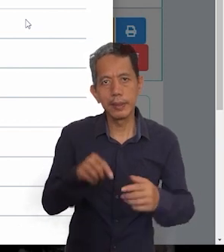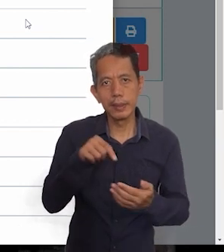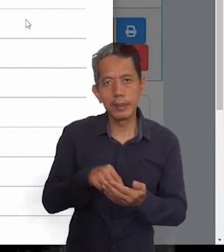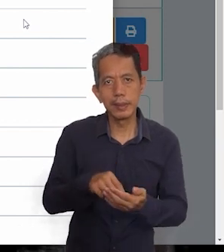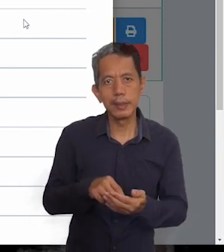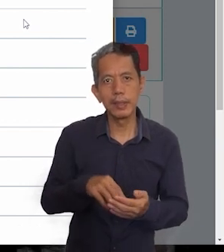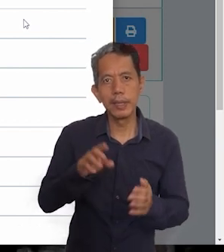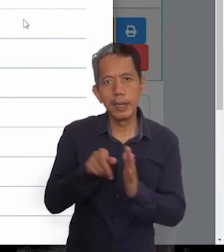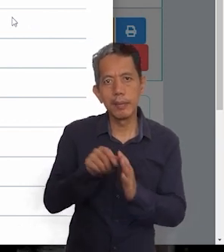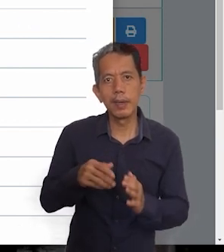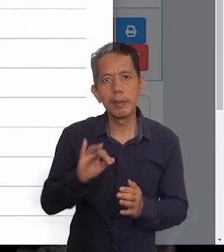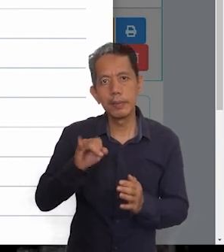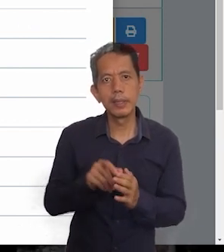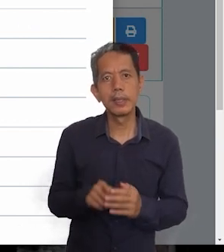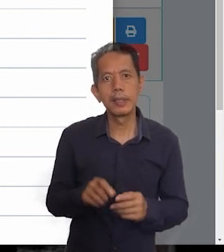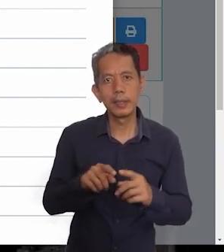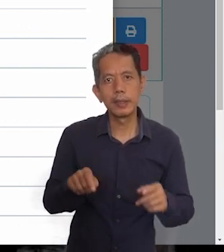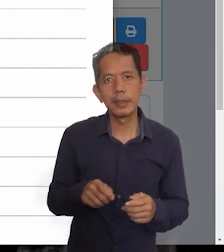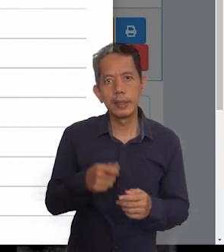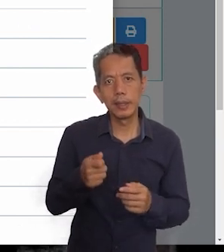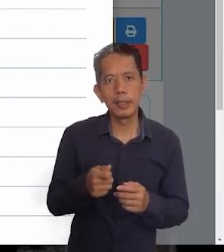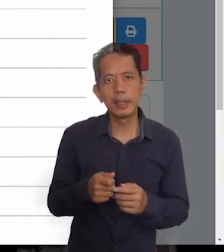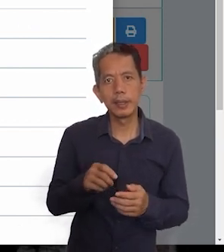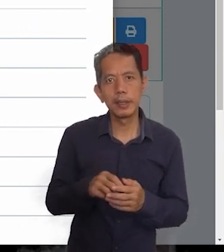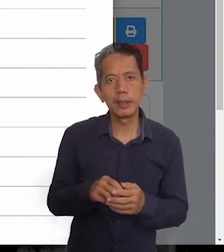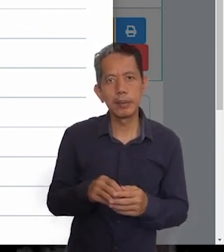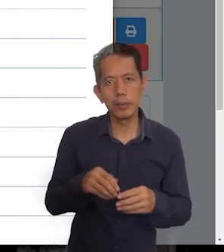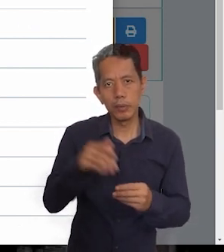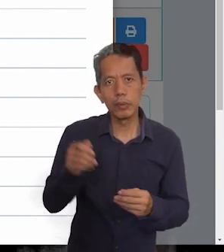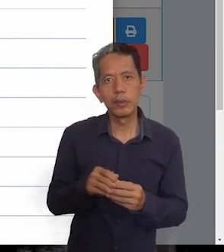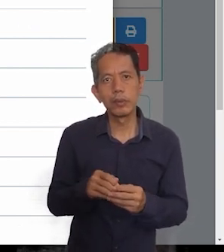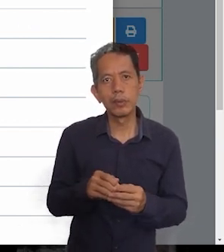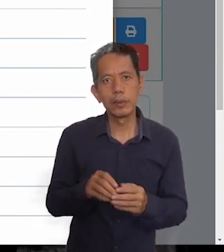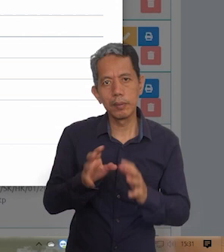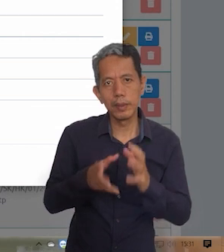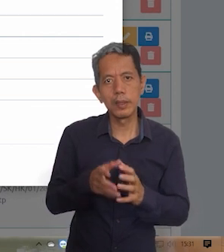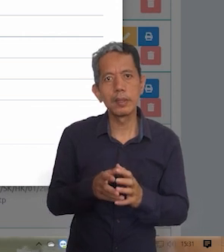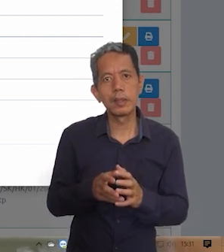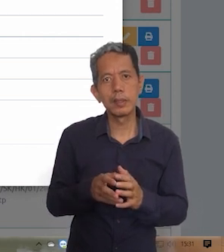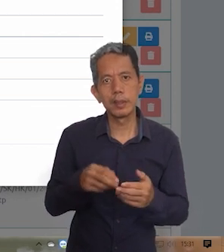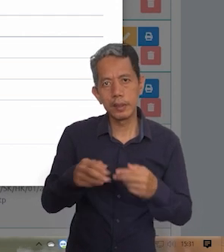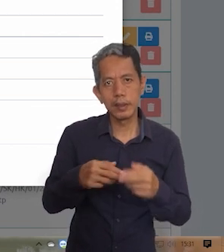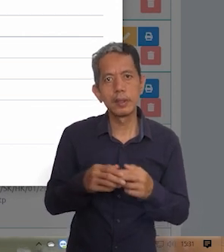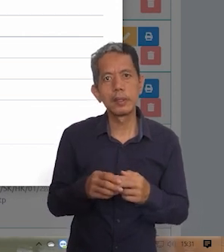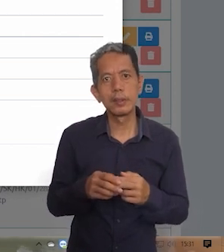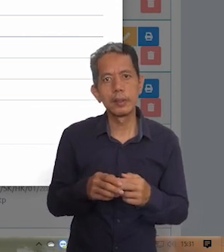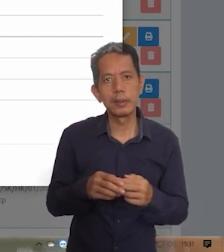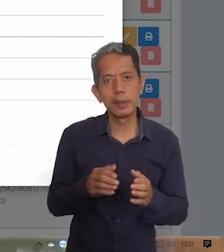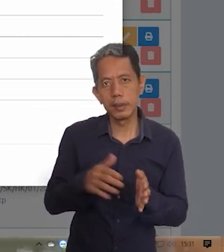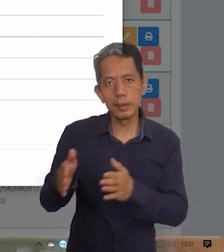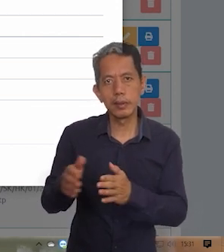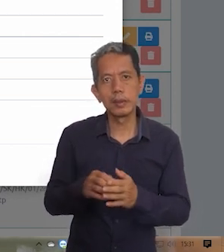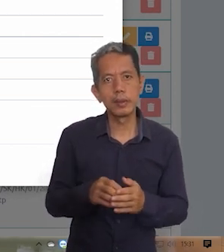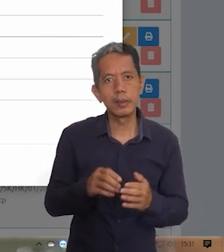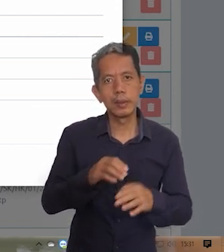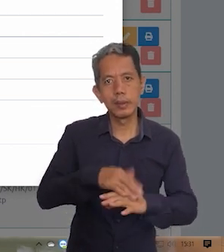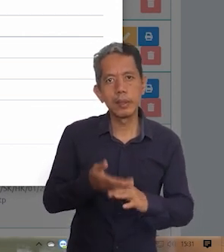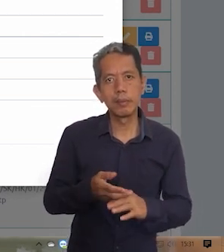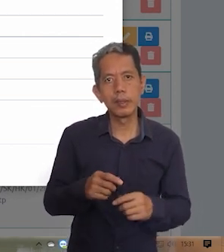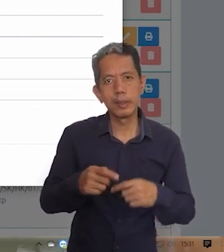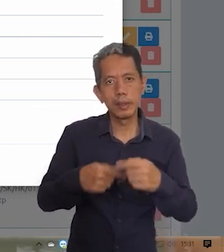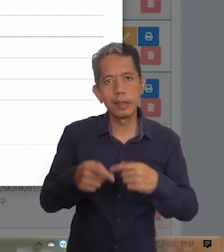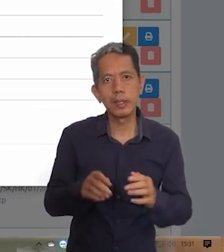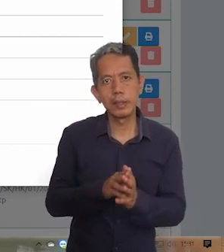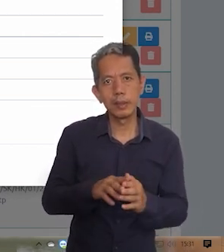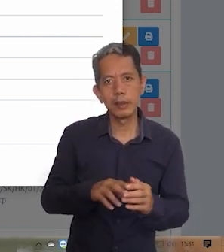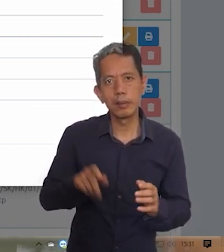Pada halaman ini, apabila nomor register telah ditetapkan dan muncul, maka rekan-rekan